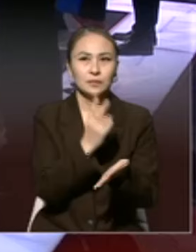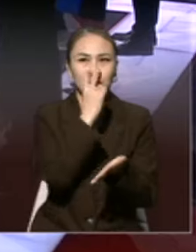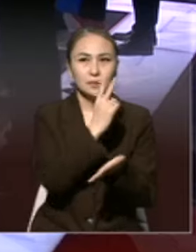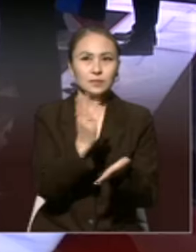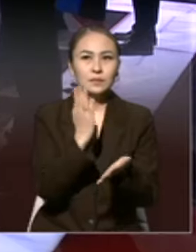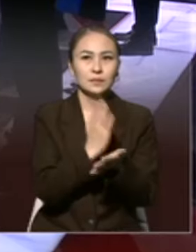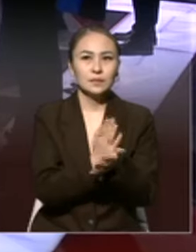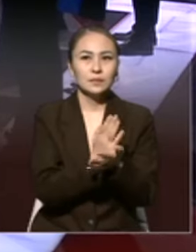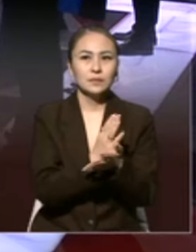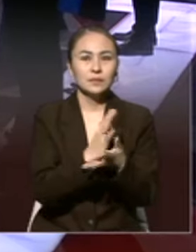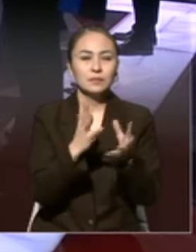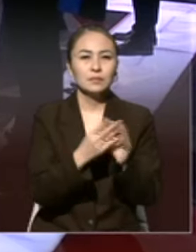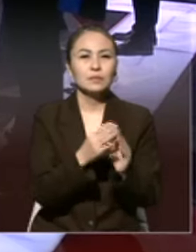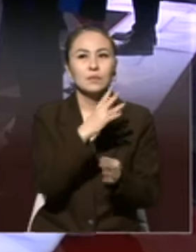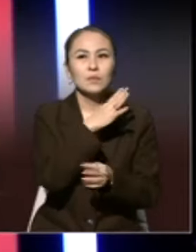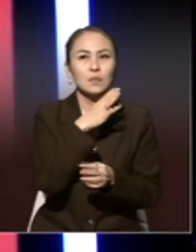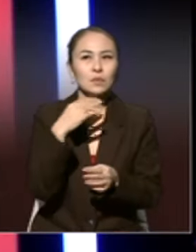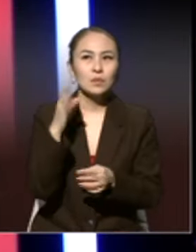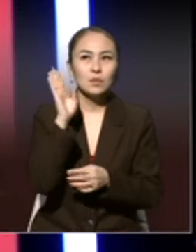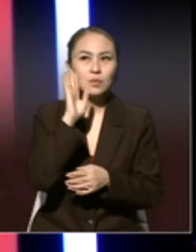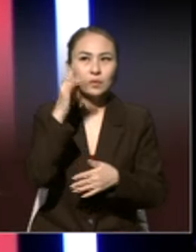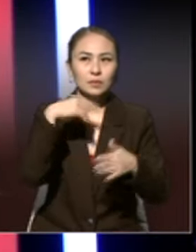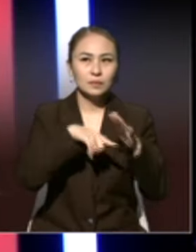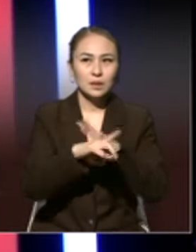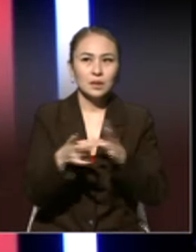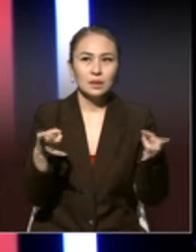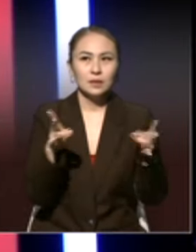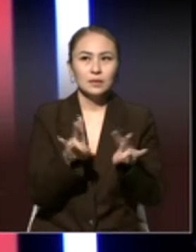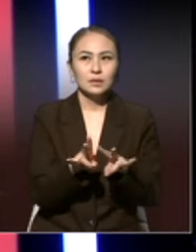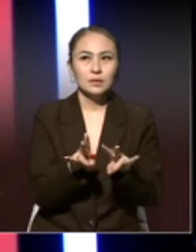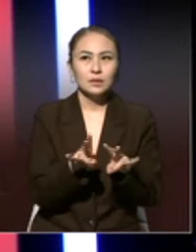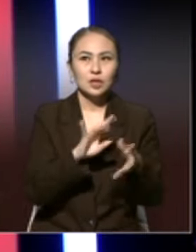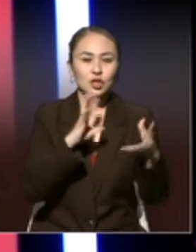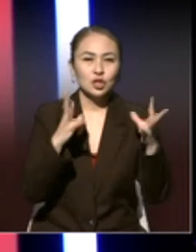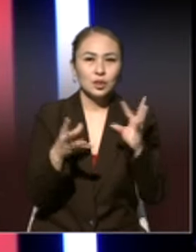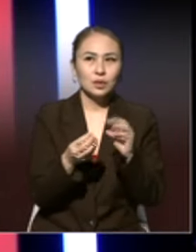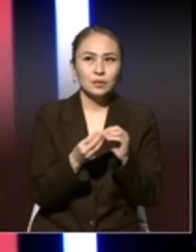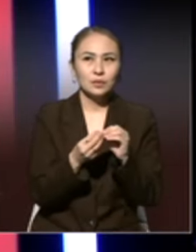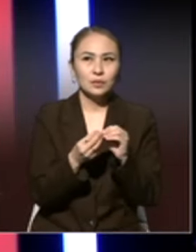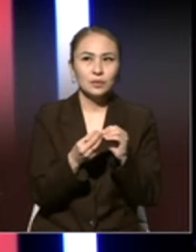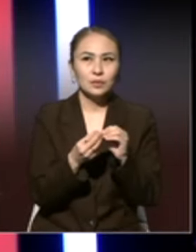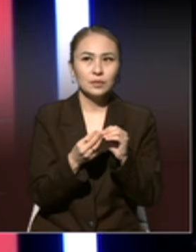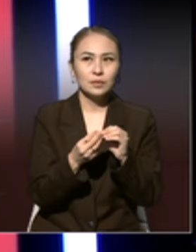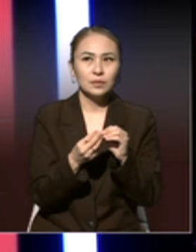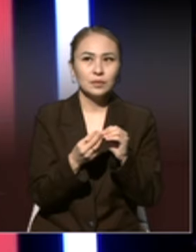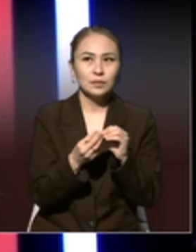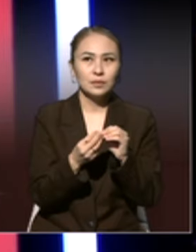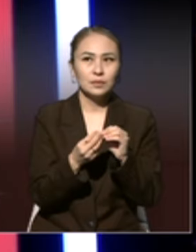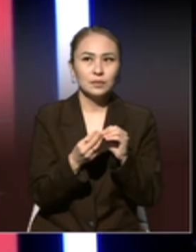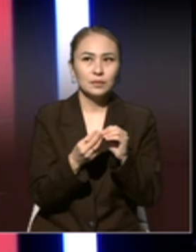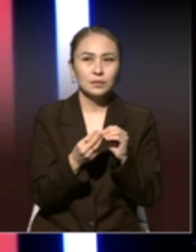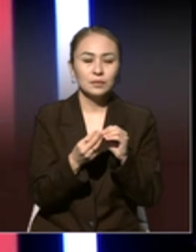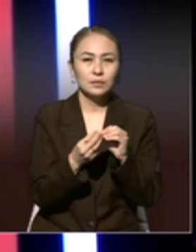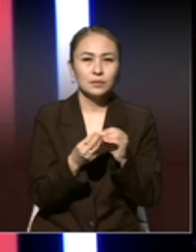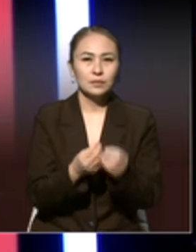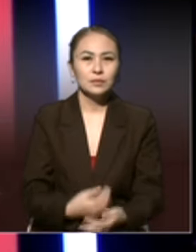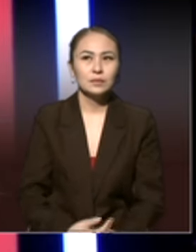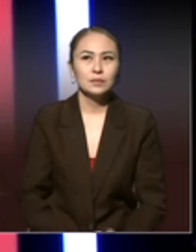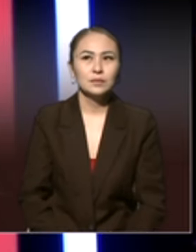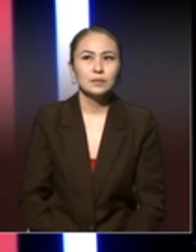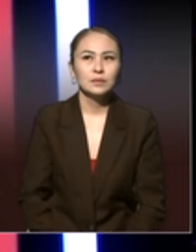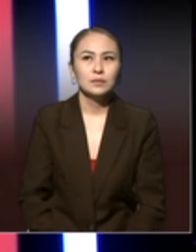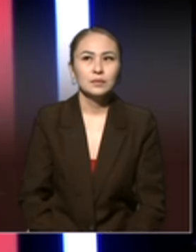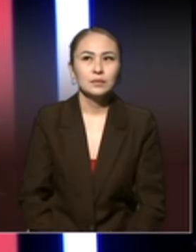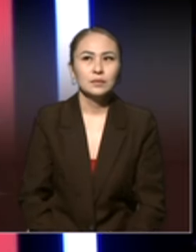жатырмыз, облыстарда көбейіп жатыр, я суда, судың астында қалып жатыр. Жалпы құрметті сарапшылар, бұл